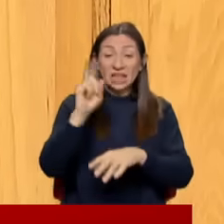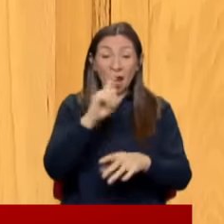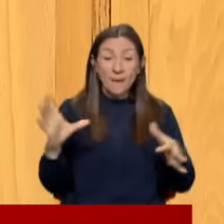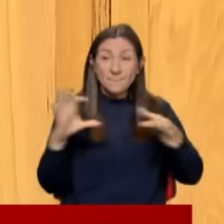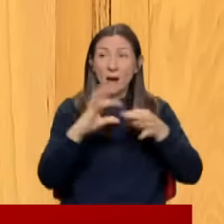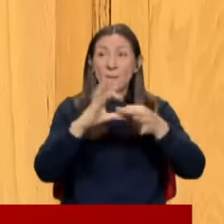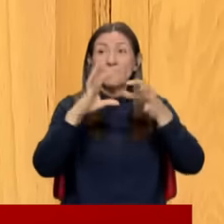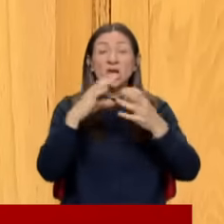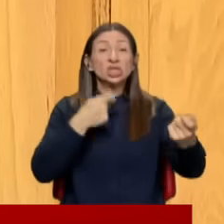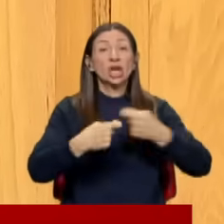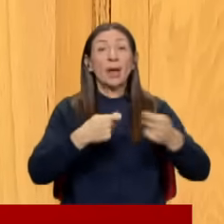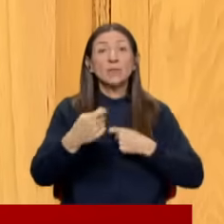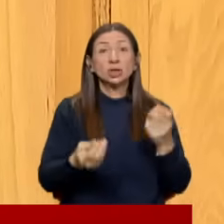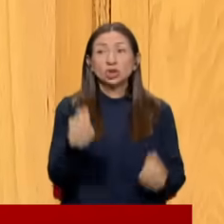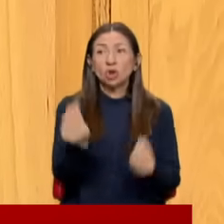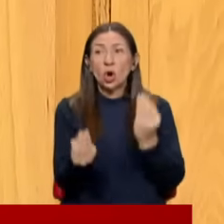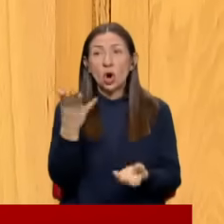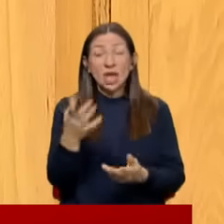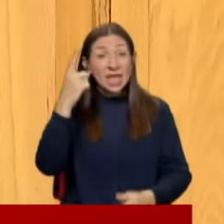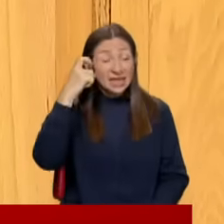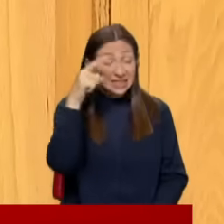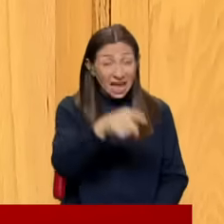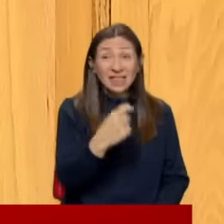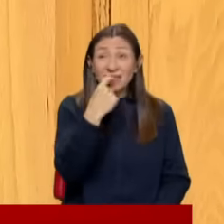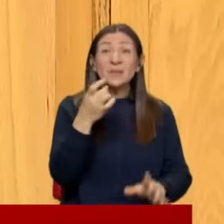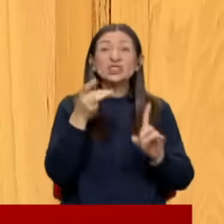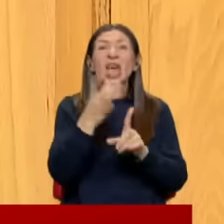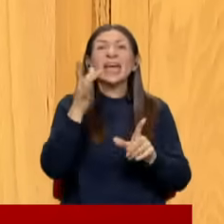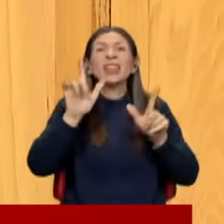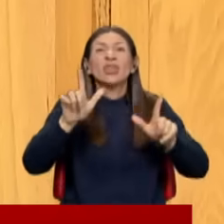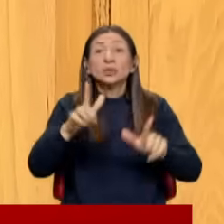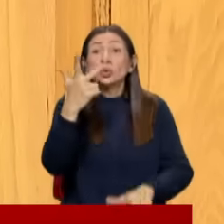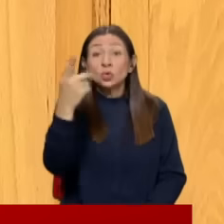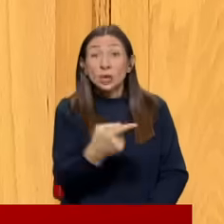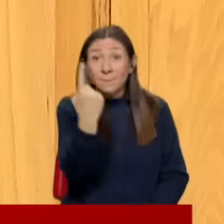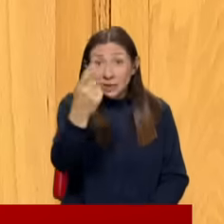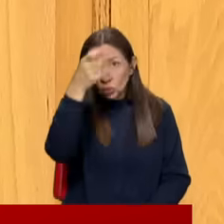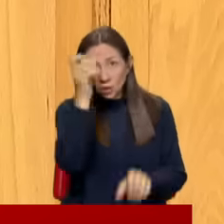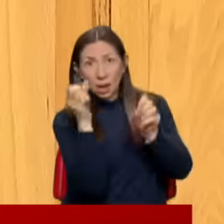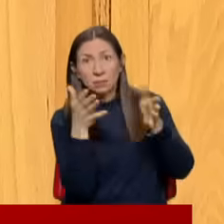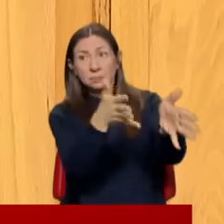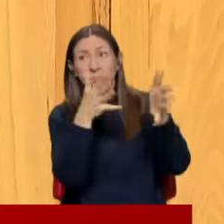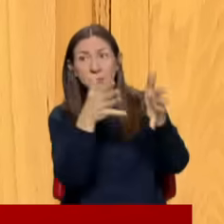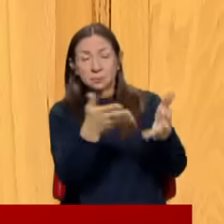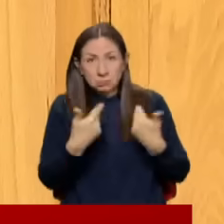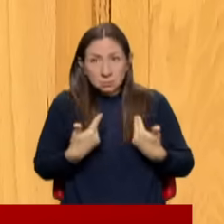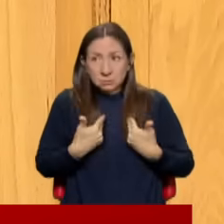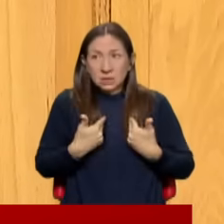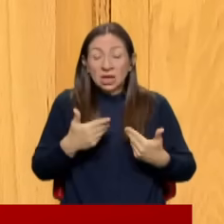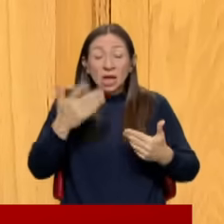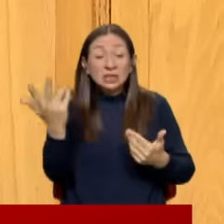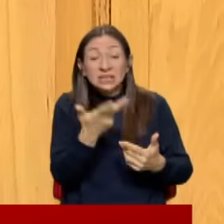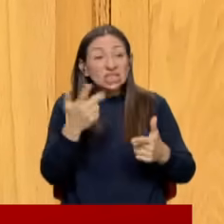doğrudan ilişkili iş adamları olduğu da ortaya çıkıyor. İsrail'in demir çelik ihtiyacının 1/3'ü Türkiye'den gidiyor arkadaşlar. Jet